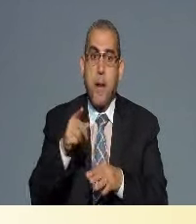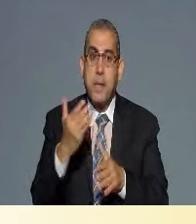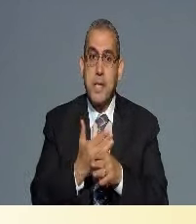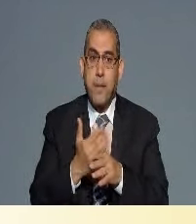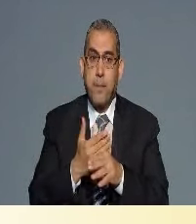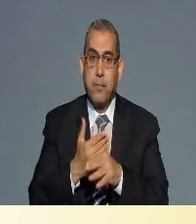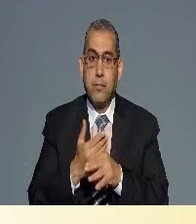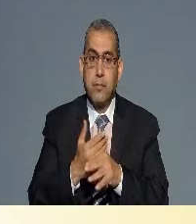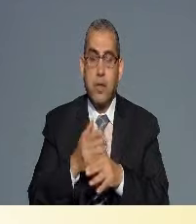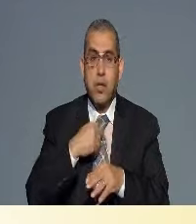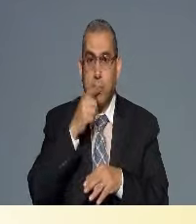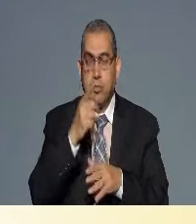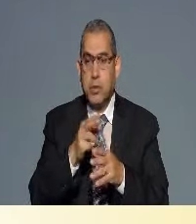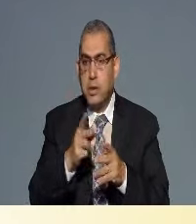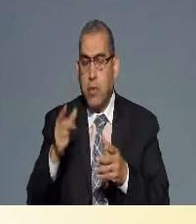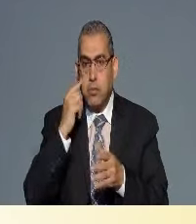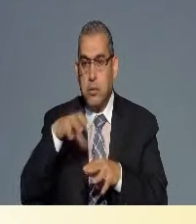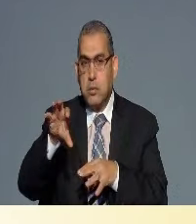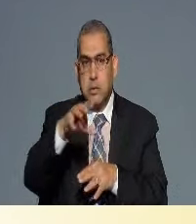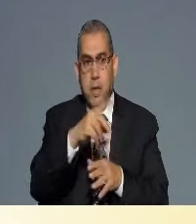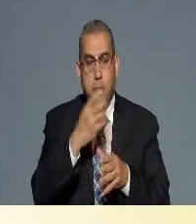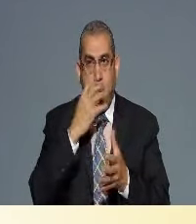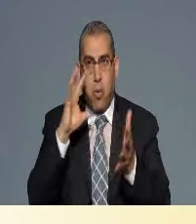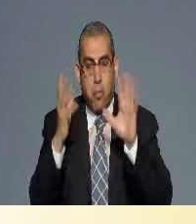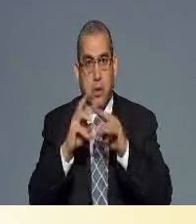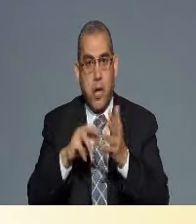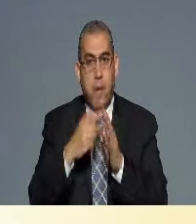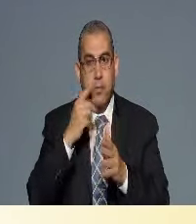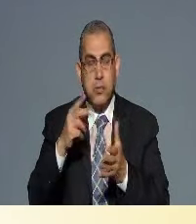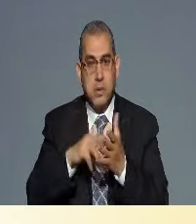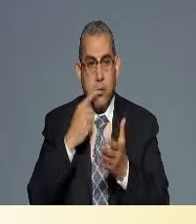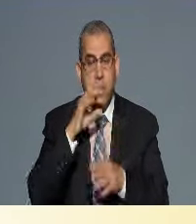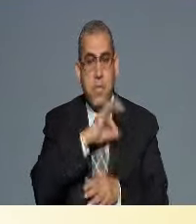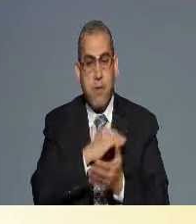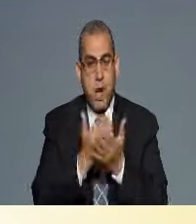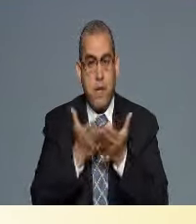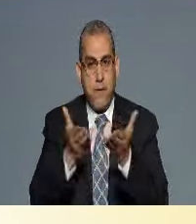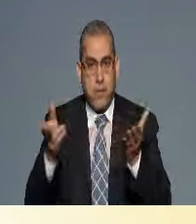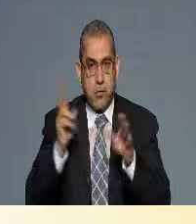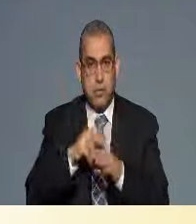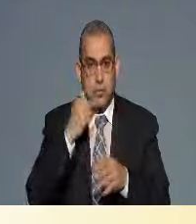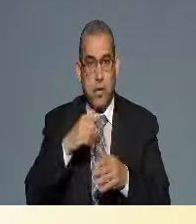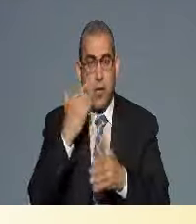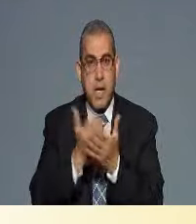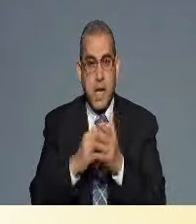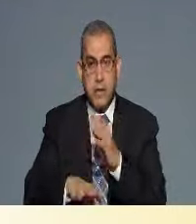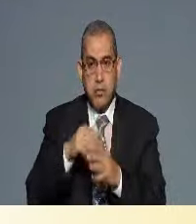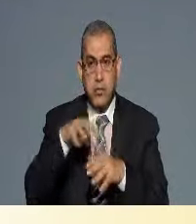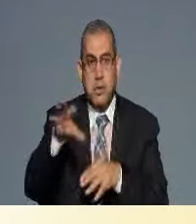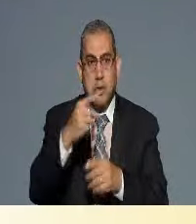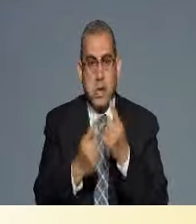ليه بنقول التنوع الجغرافي؟ التنوع الجغرافي له فوائد اقتصادية كبيرة من تنوع الإنتاج وتبكير الإنتاج